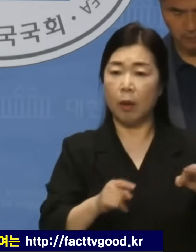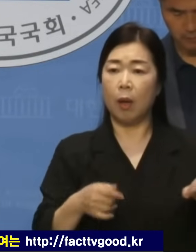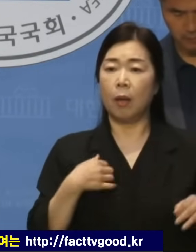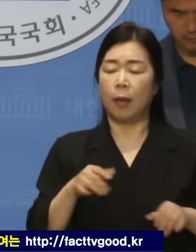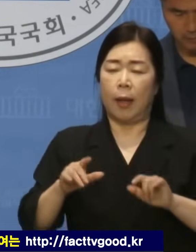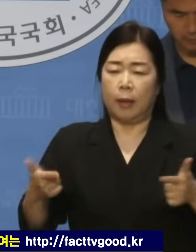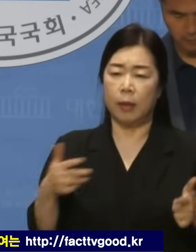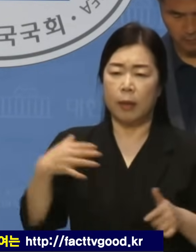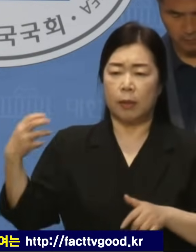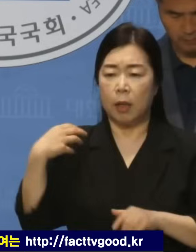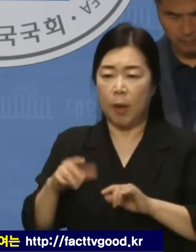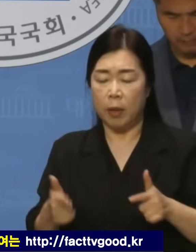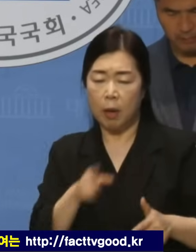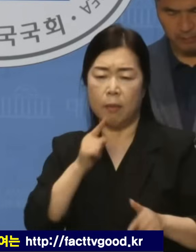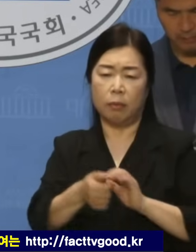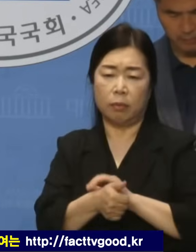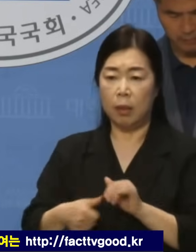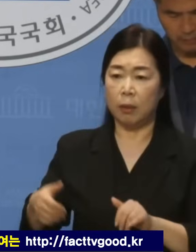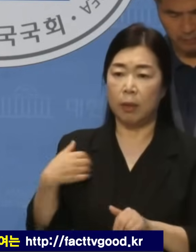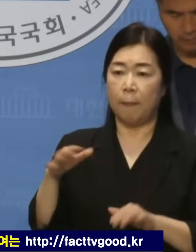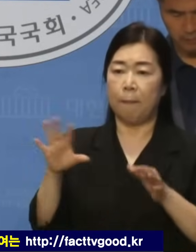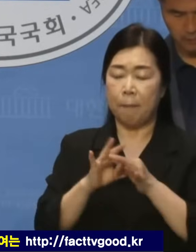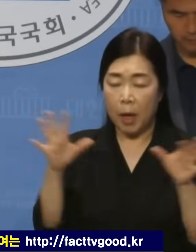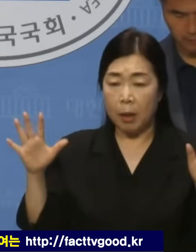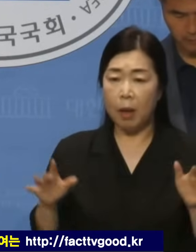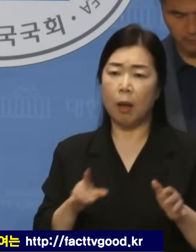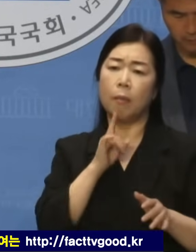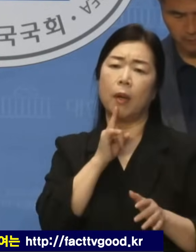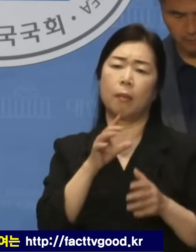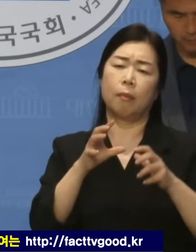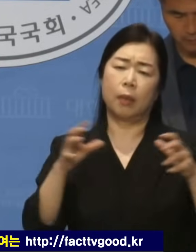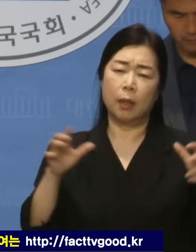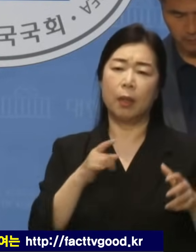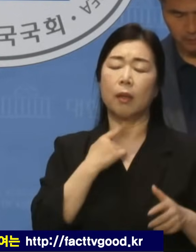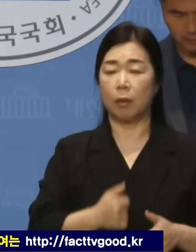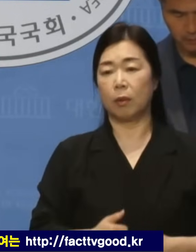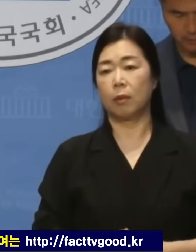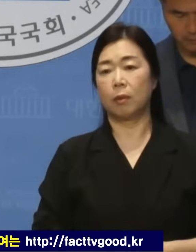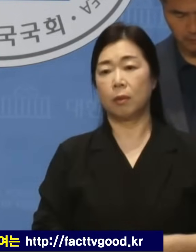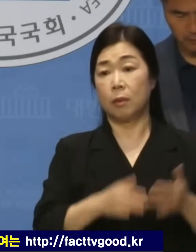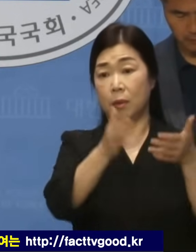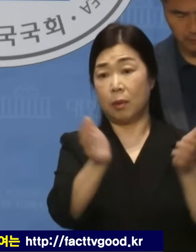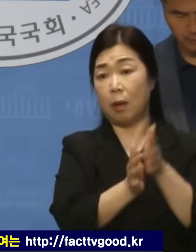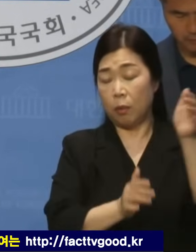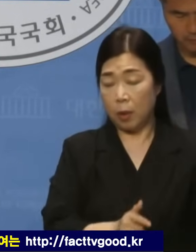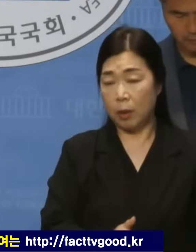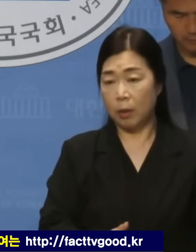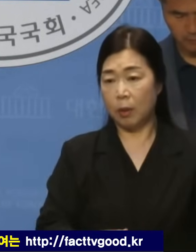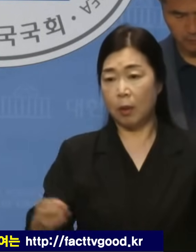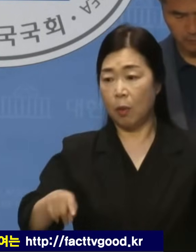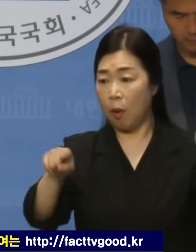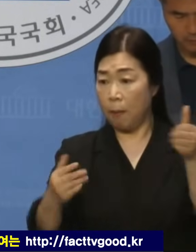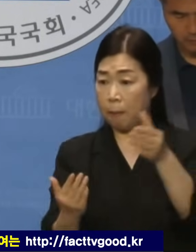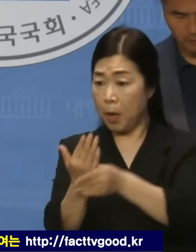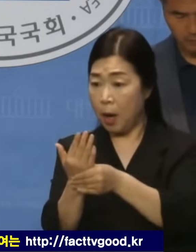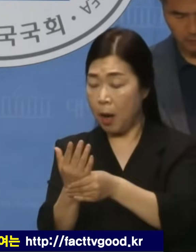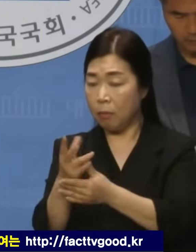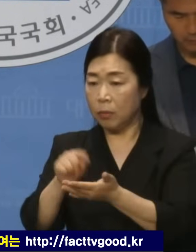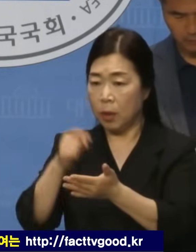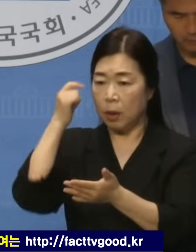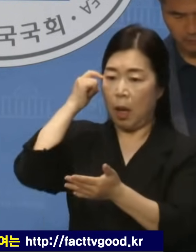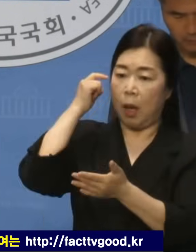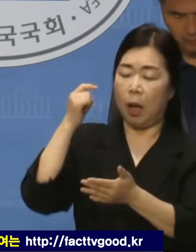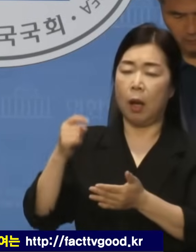화법으로 논란에 더욱 불씨를 지핀 장관, 현장에 대한 문제의식의 결여로 정확한